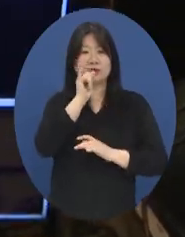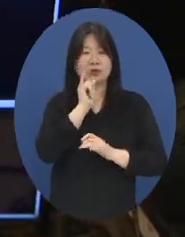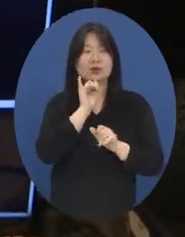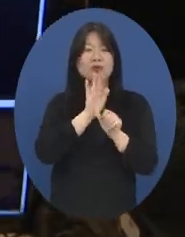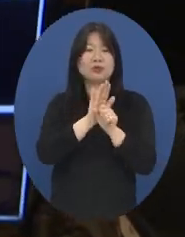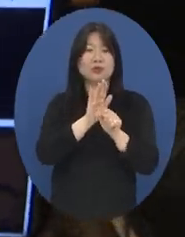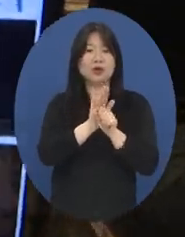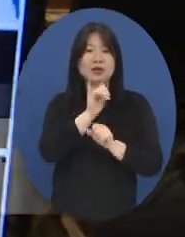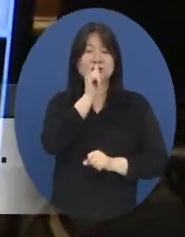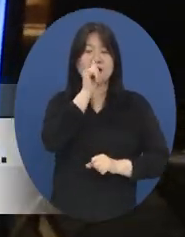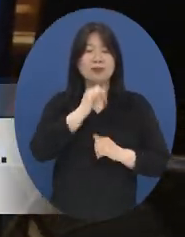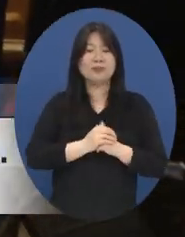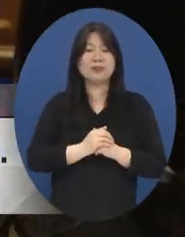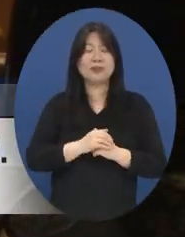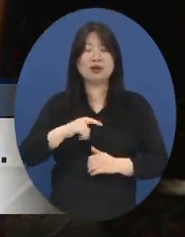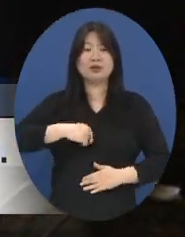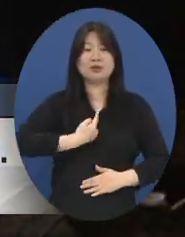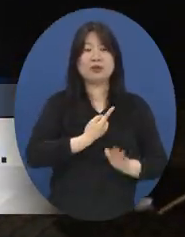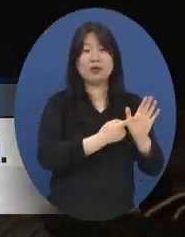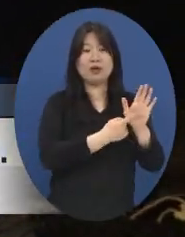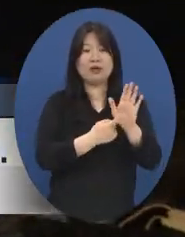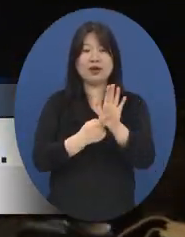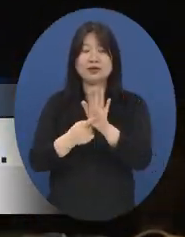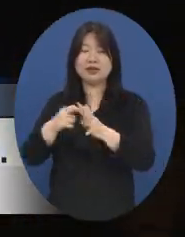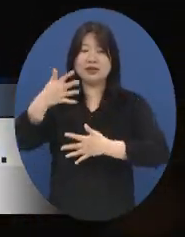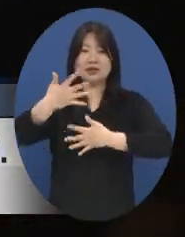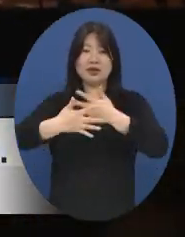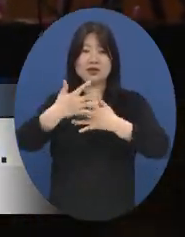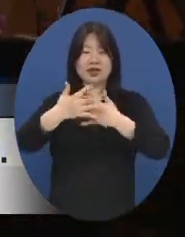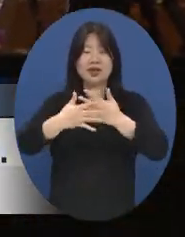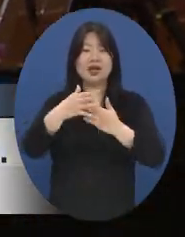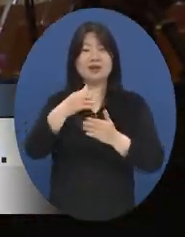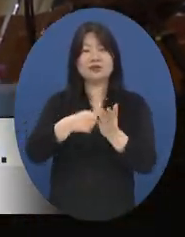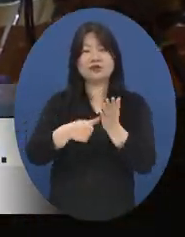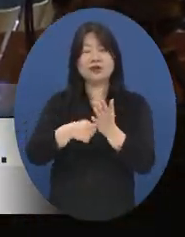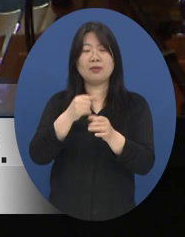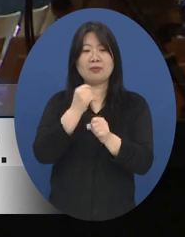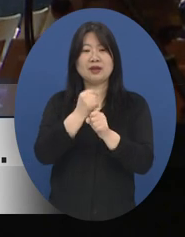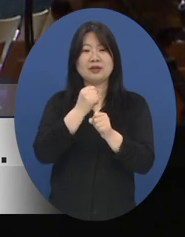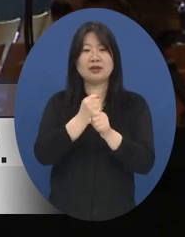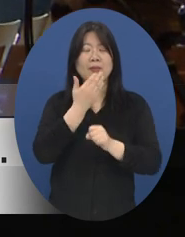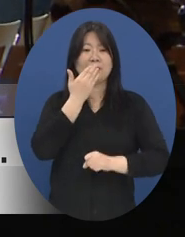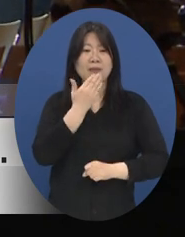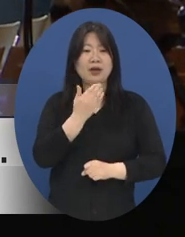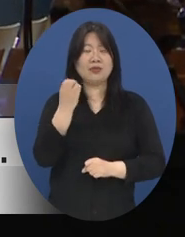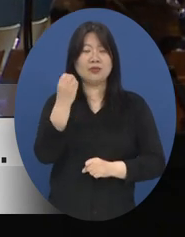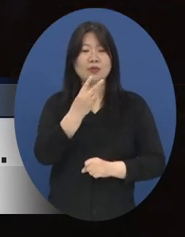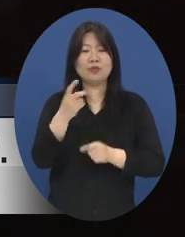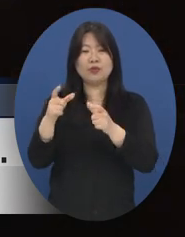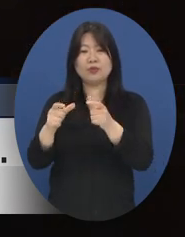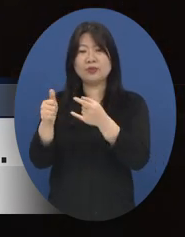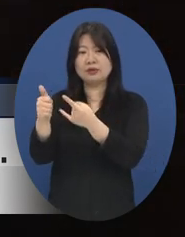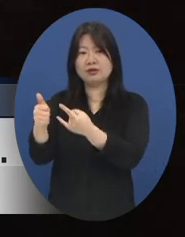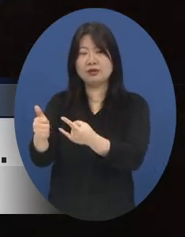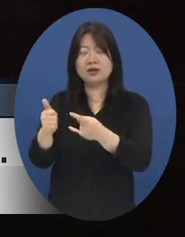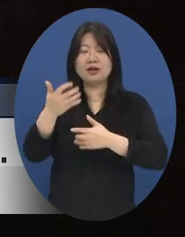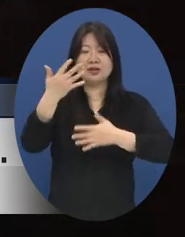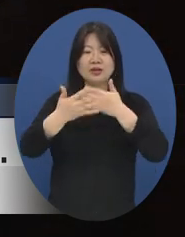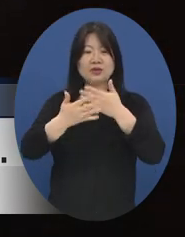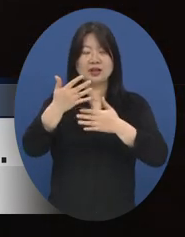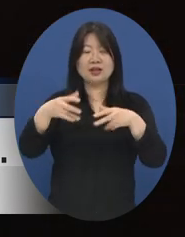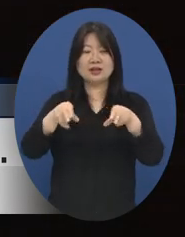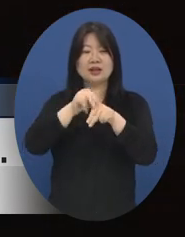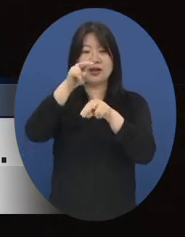서비스합니다. 자신들을 홍보할 수 있는 영상 콘텐츠를 생산받게 되고요. 도민들께 영상 플랫폼을